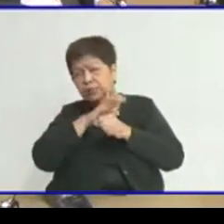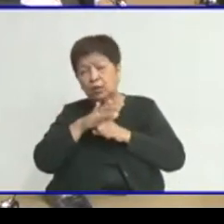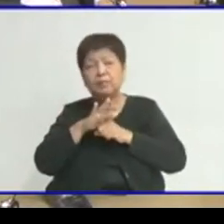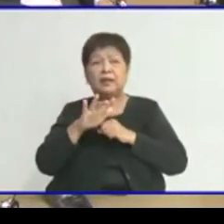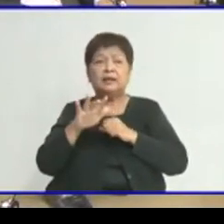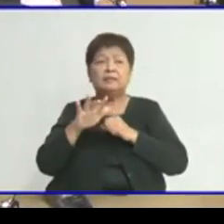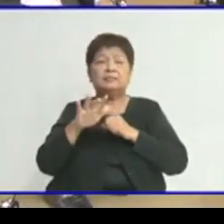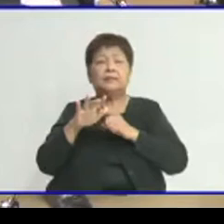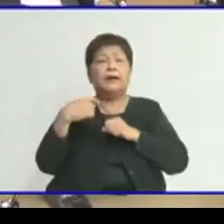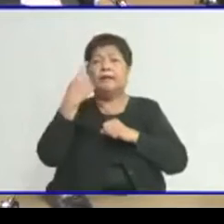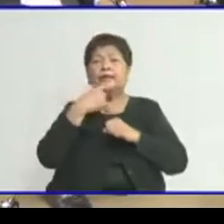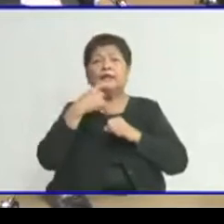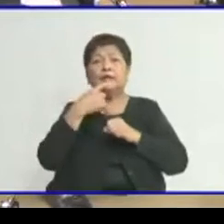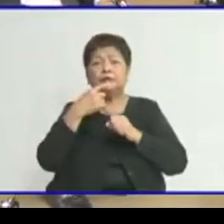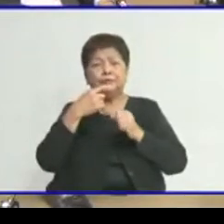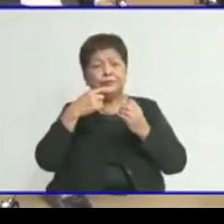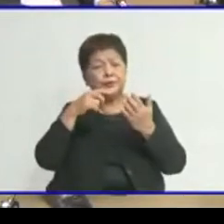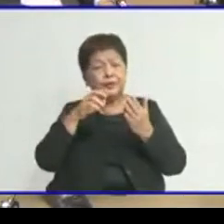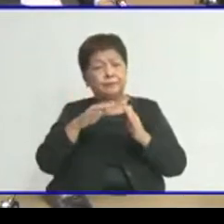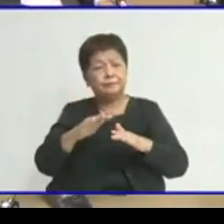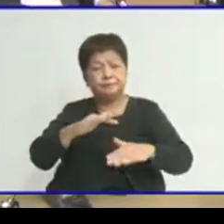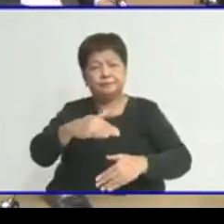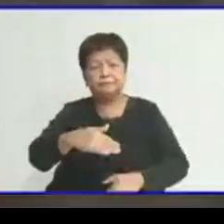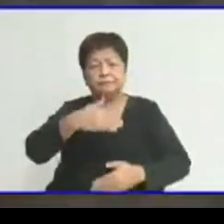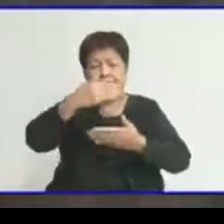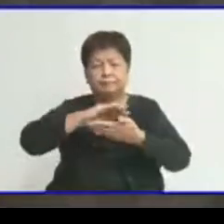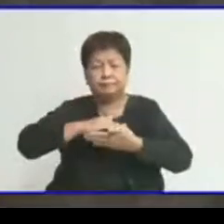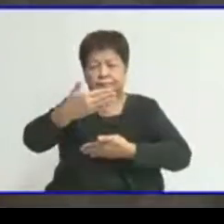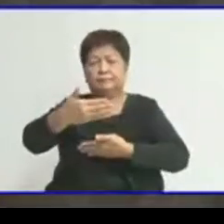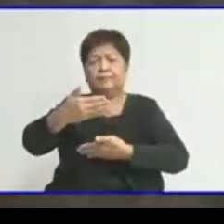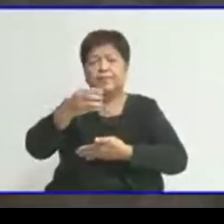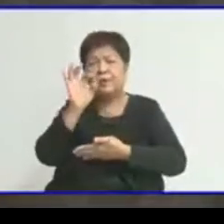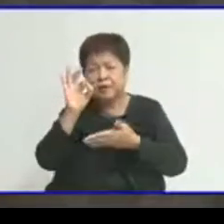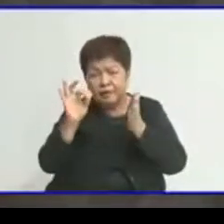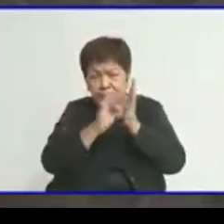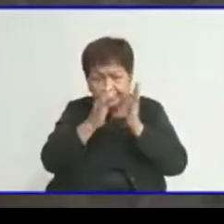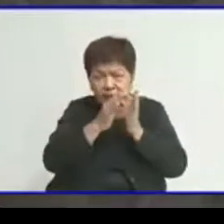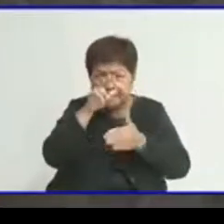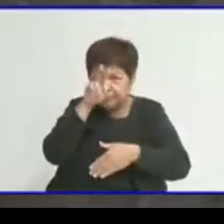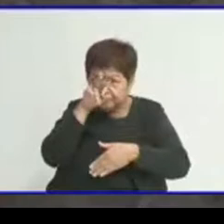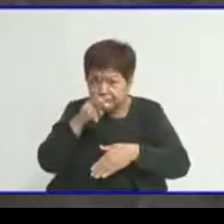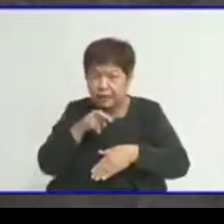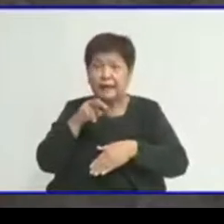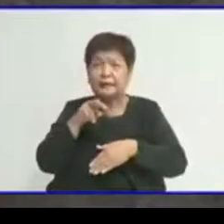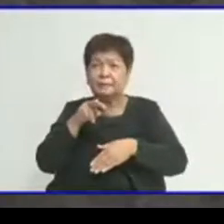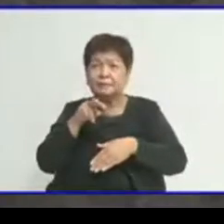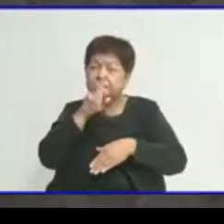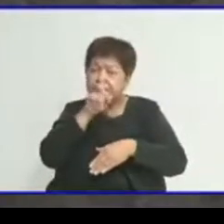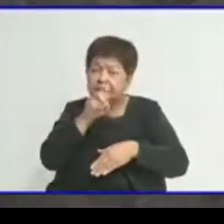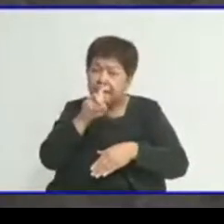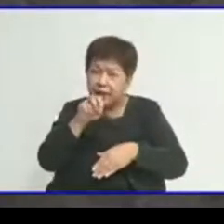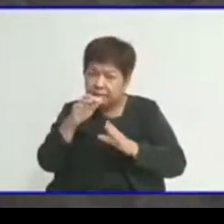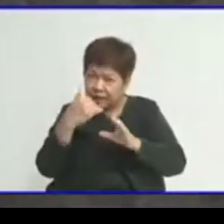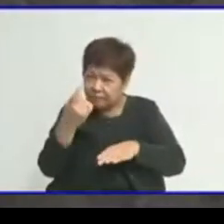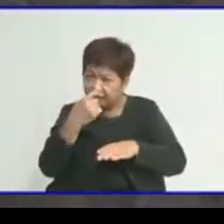ในเฟซต่างๆเนี่ยสามารถที่จะถามมาได้เลยและเจ้าหน้าที่เนี่ยก็จะมีการตอบไปภายหลังแต่ว่